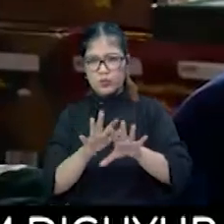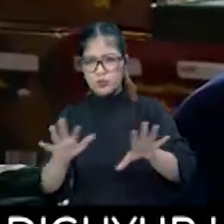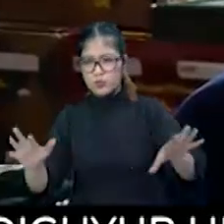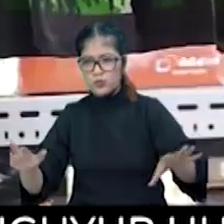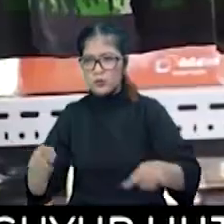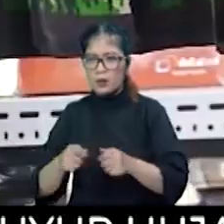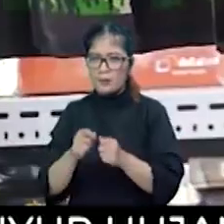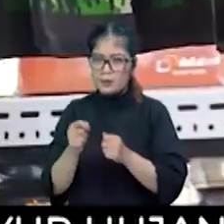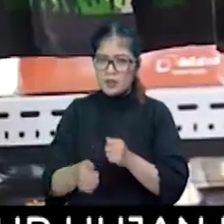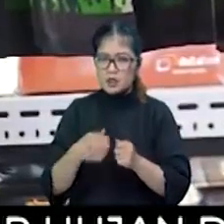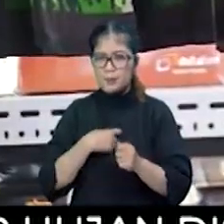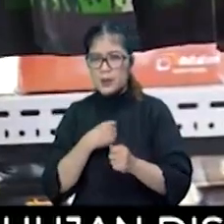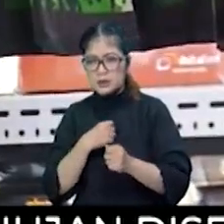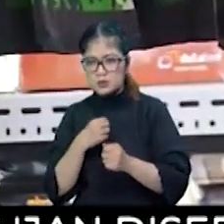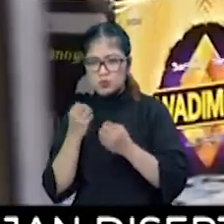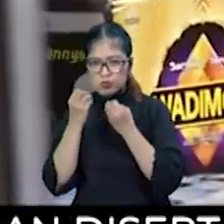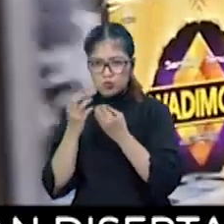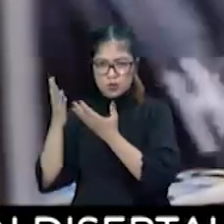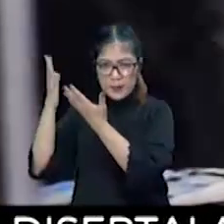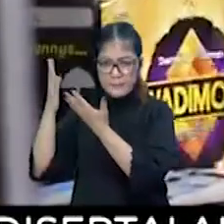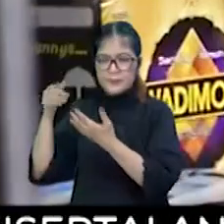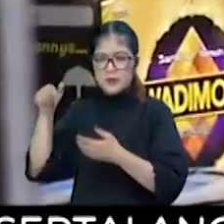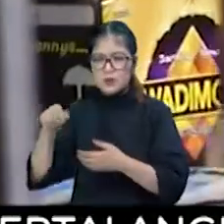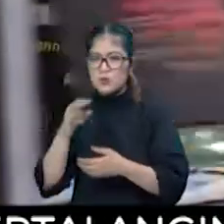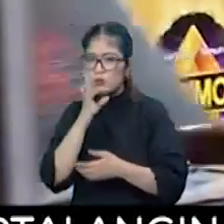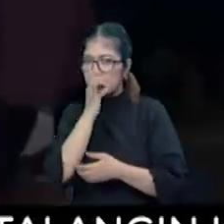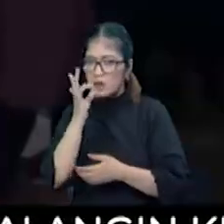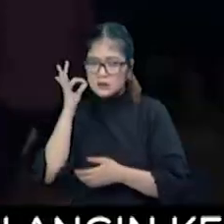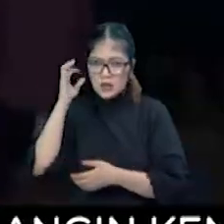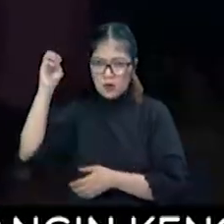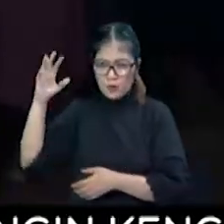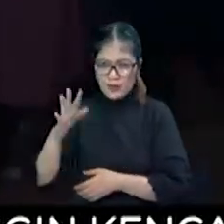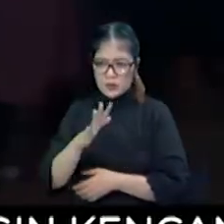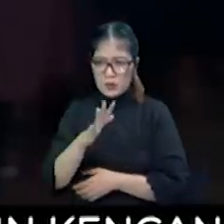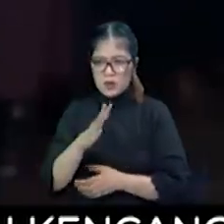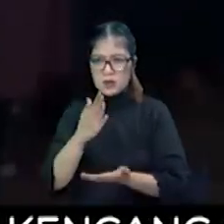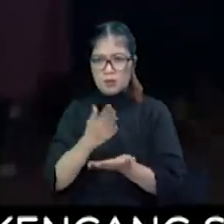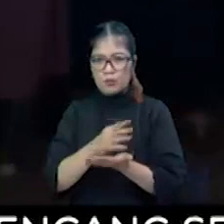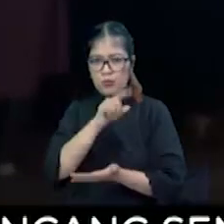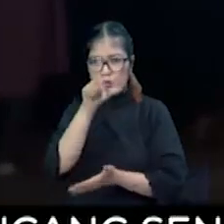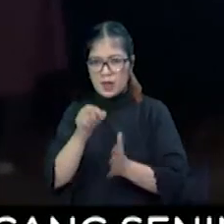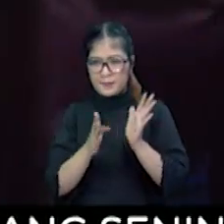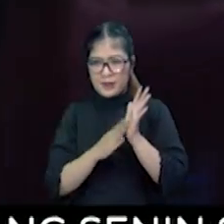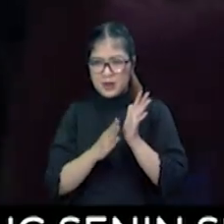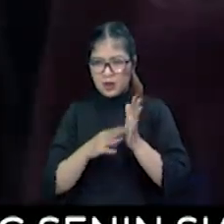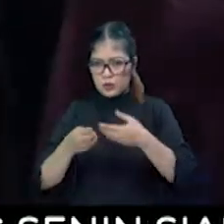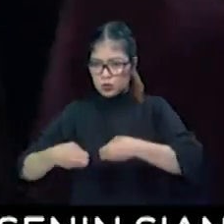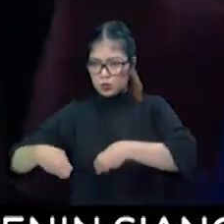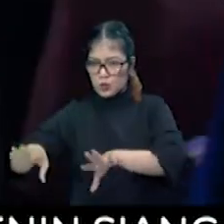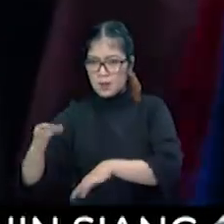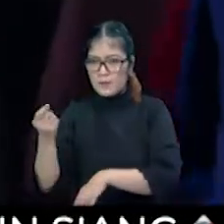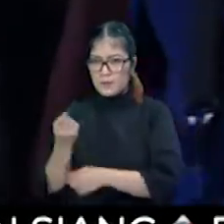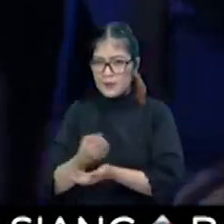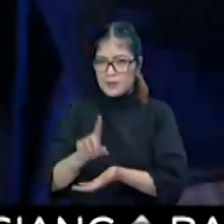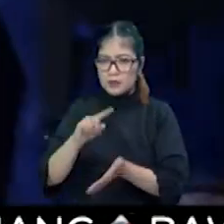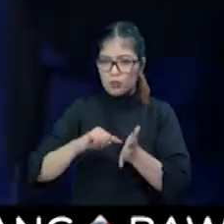baju muslim menyambut bulan suci Romadhon sejak pertengahan bulan Maret 2022 para pedagang pasar Tanah Abang Jakarta Pusat mulai kembali